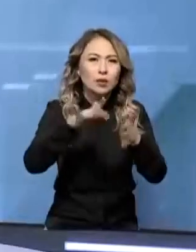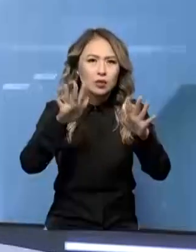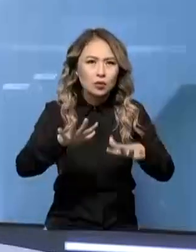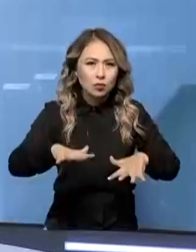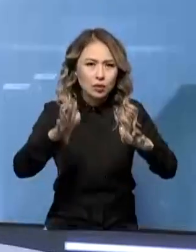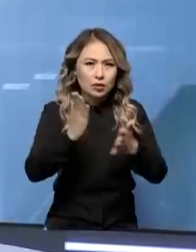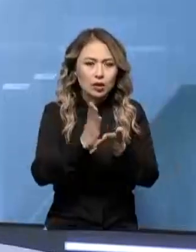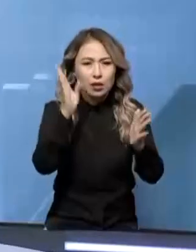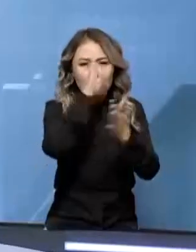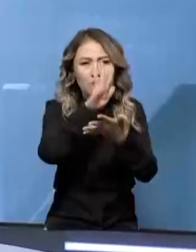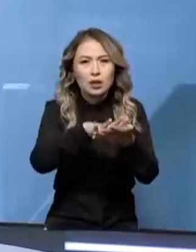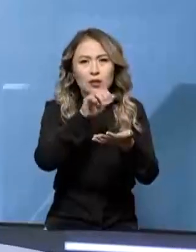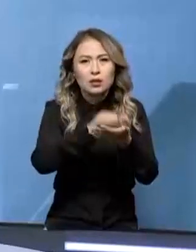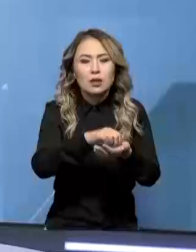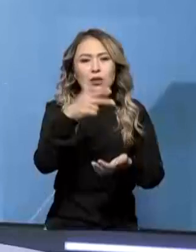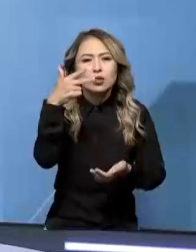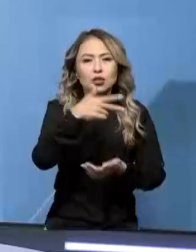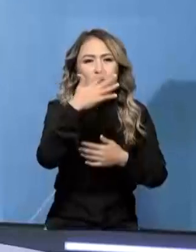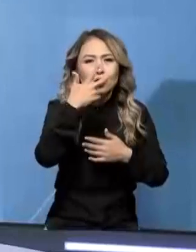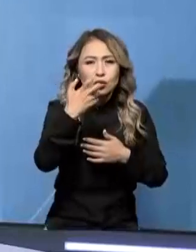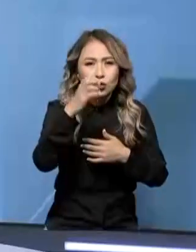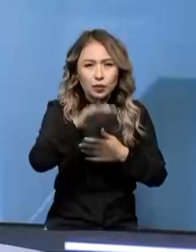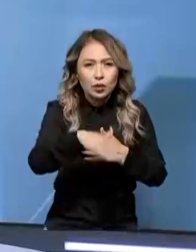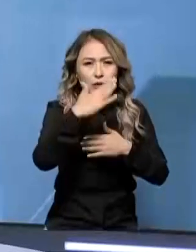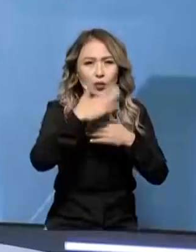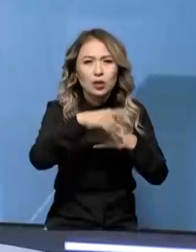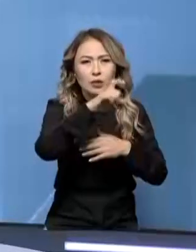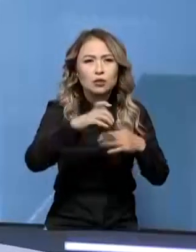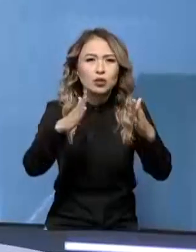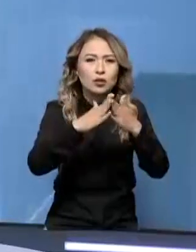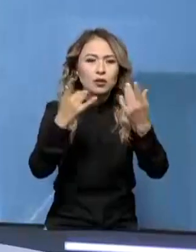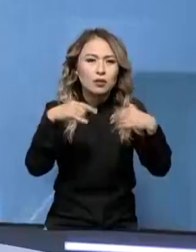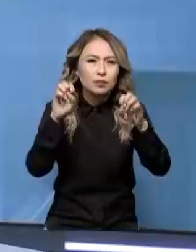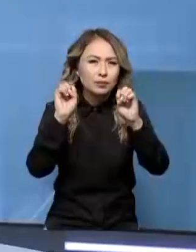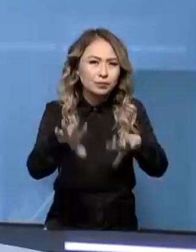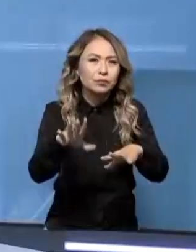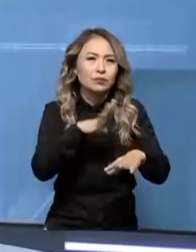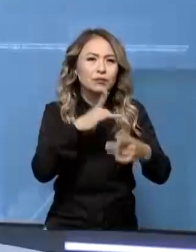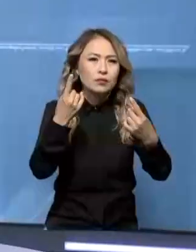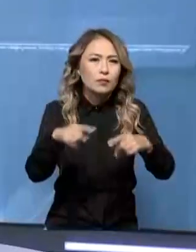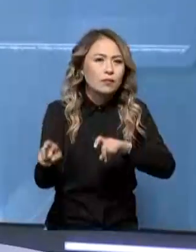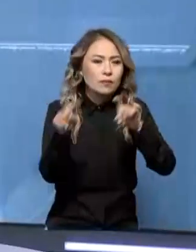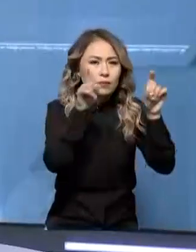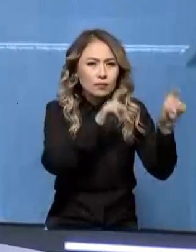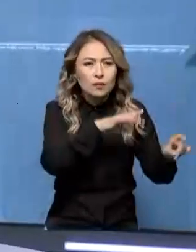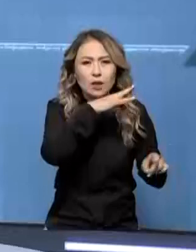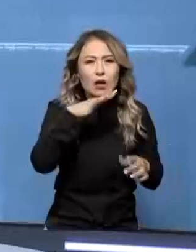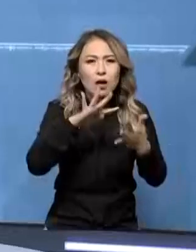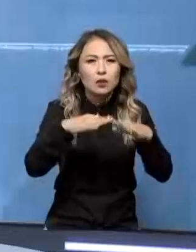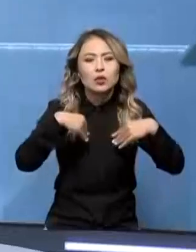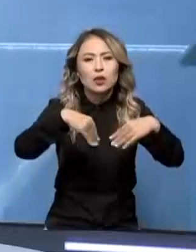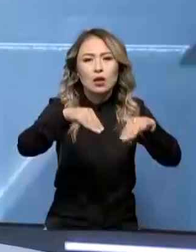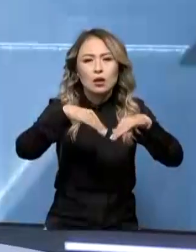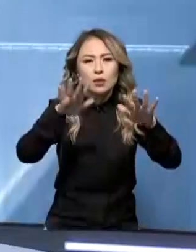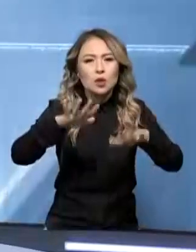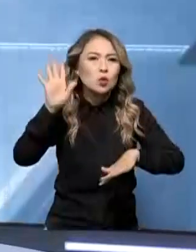елді мекенді су басып жатыр. Табиғи апат салдарынан 300 мыңға жуық адам үй жайын тастап, қауіпсіз жерлерге көшті. Мыңдаған гектар